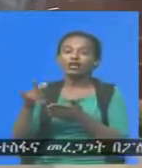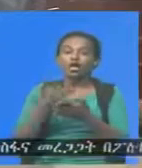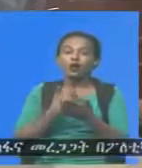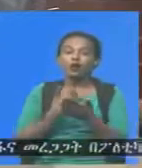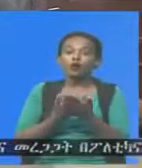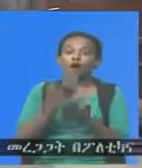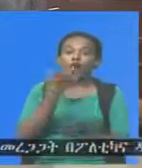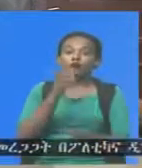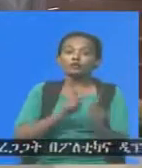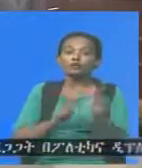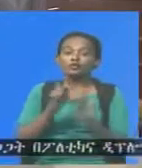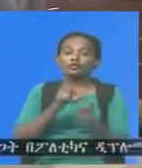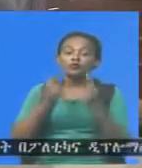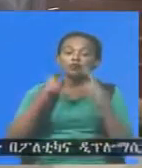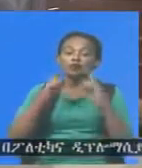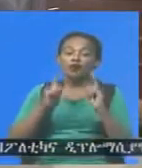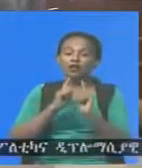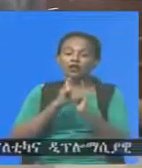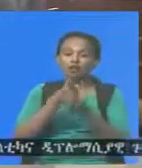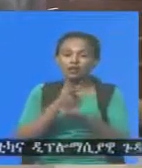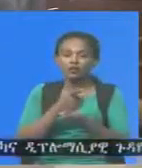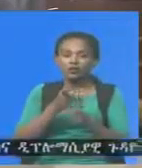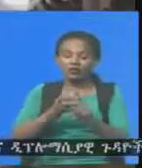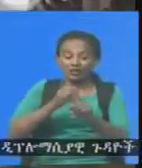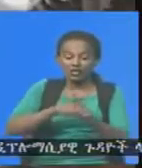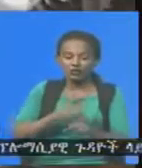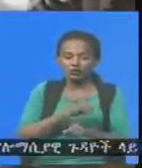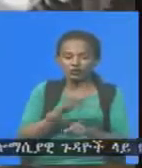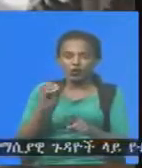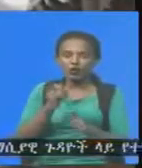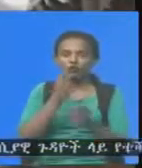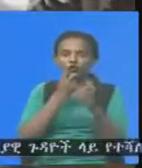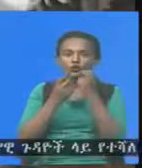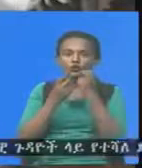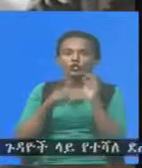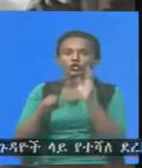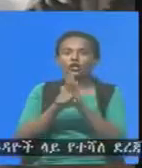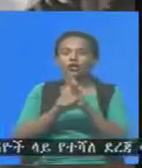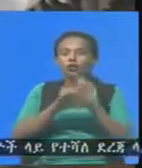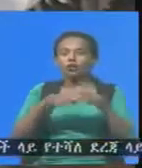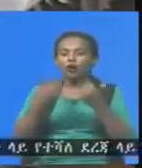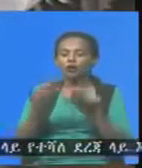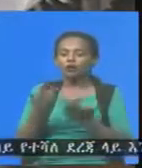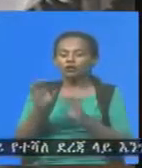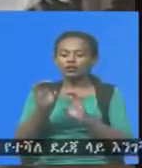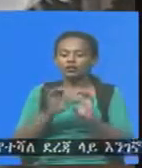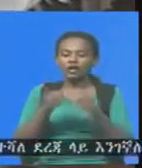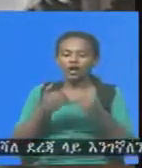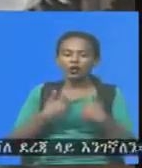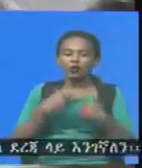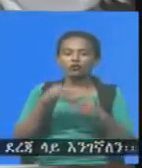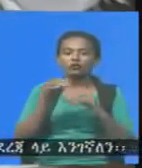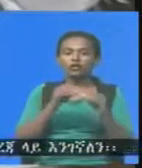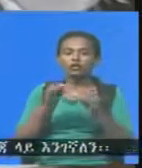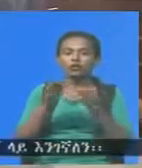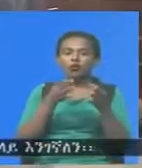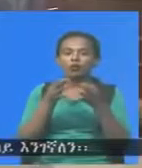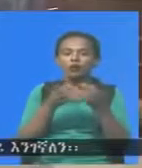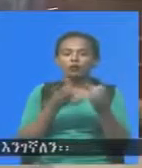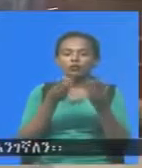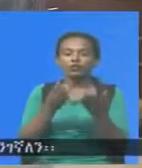ሀብት ለህዝብ በይፋ እንዲመልሱና ወንጀለኞችን ለህግ ለማቅረብ እየተደረገ ያለው እንቅስቃሴ ካለ ማብራሪያ